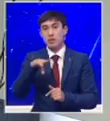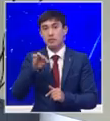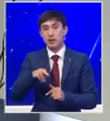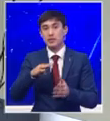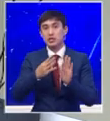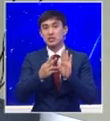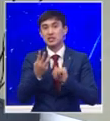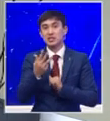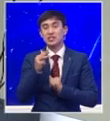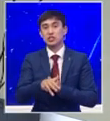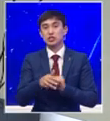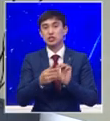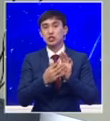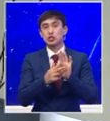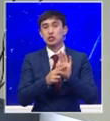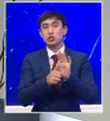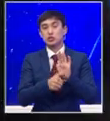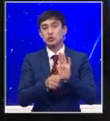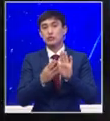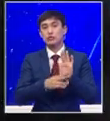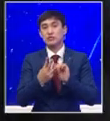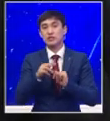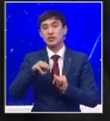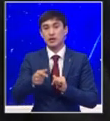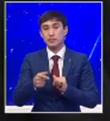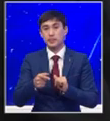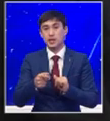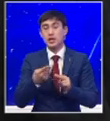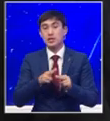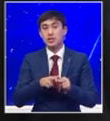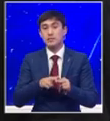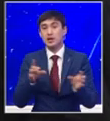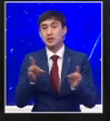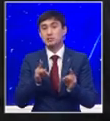расчетный показатель – 3692 тенге. Однако вместе с тем